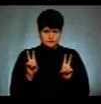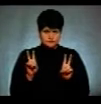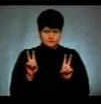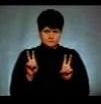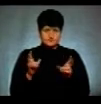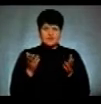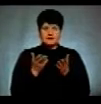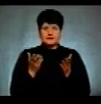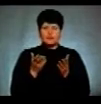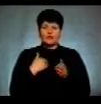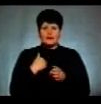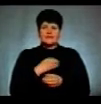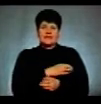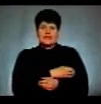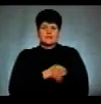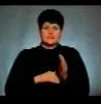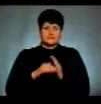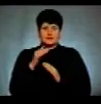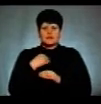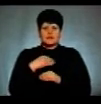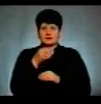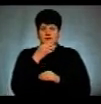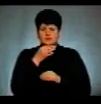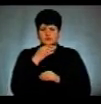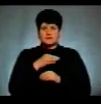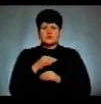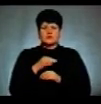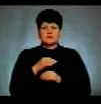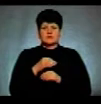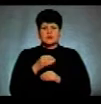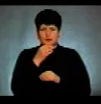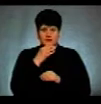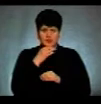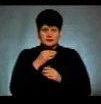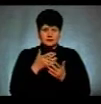Говоріть. В мене гіпертонія. Я вживаю Діокор 160.